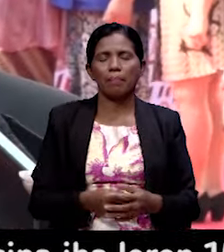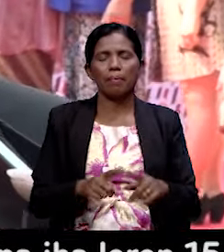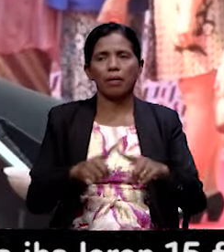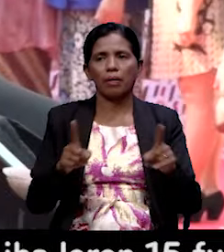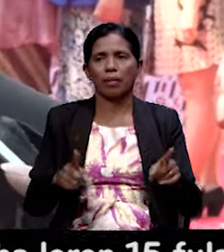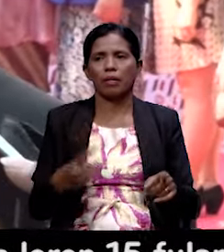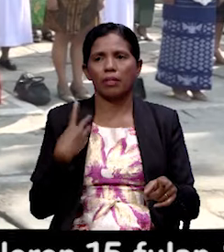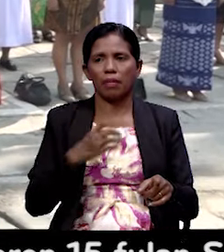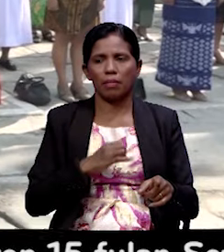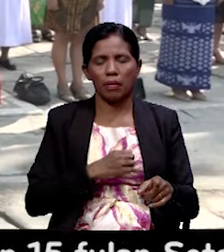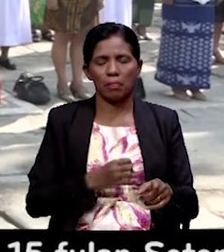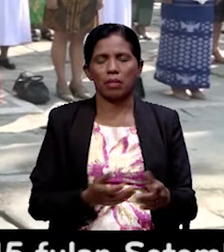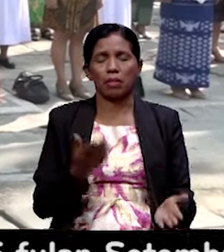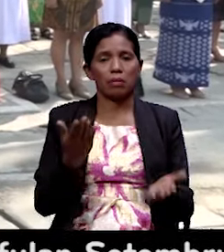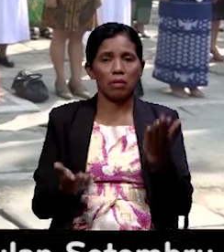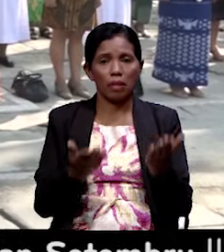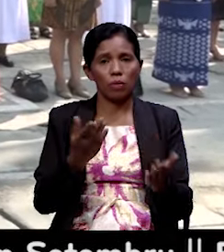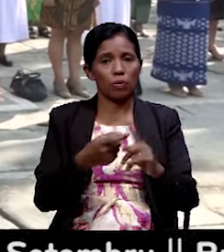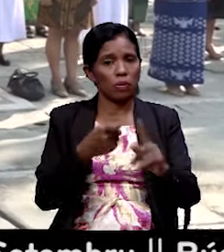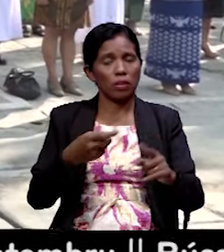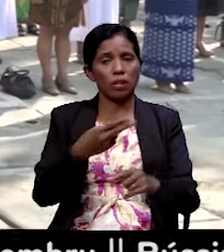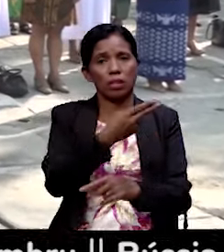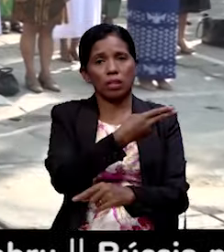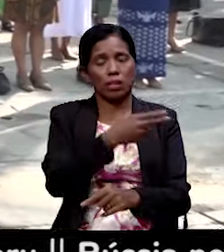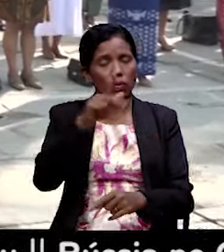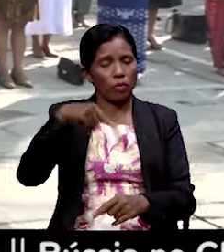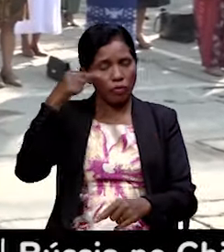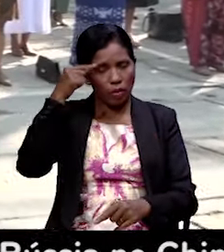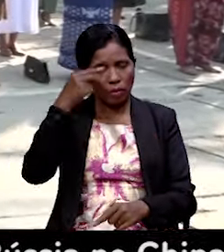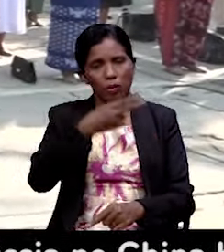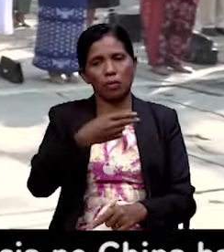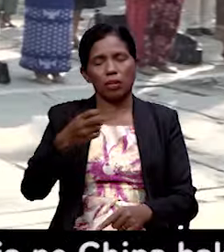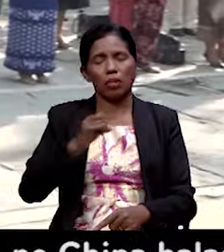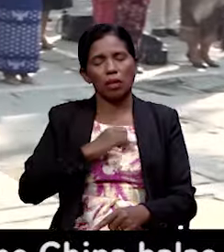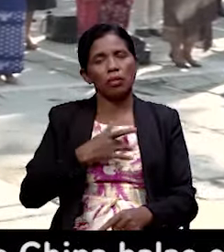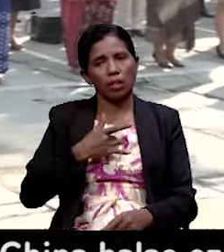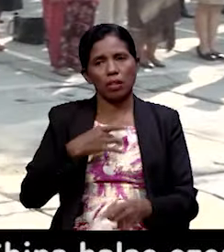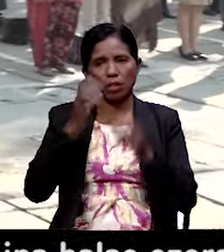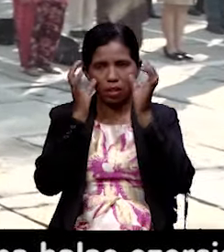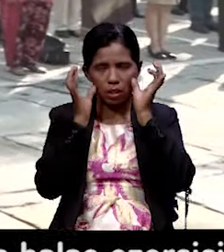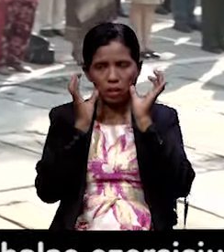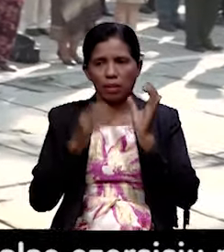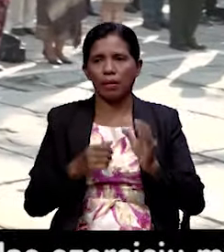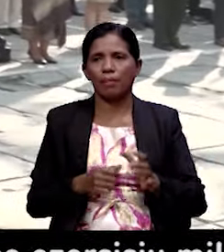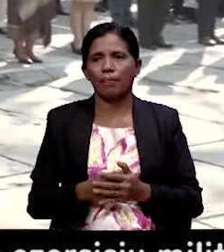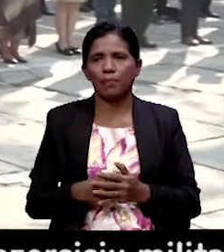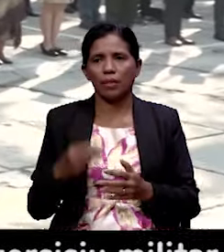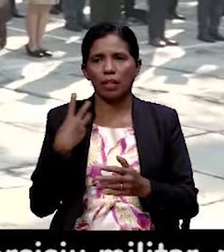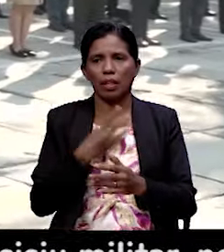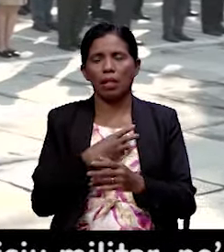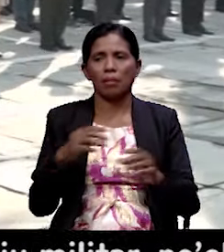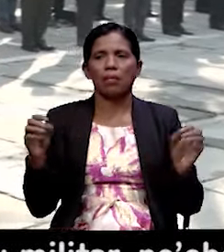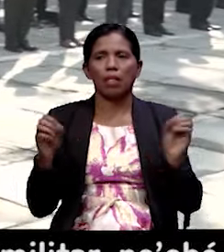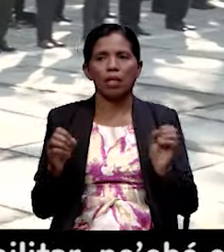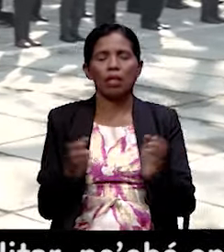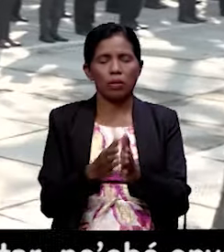pertimbangan pemerintah dan Sekali lagi saya sampaikan saya kecewa ya dalam arti kami tidak dimintain